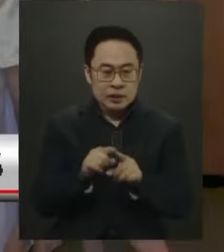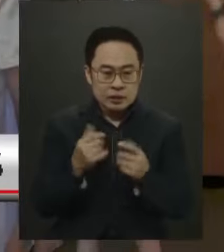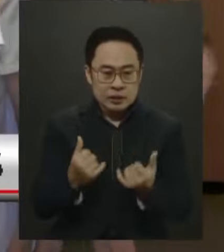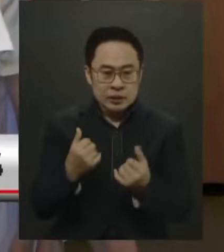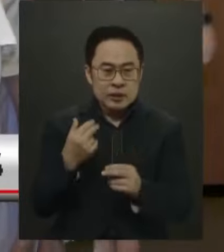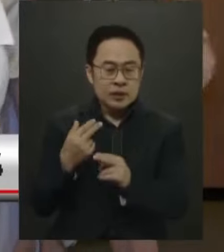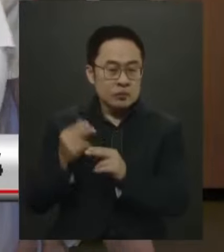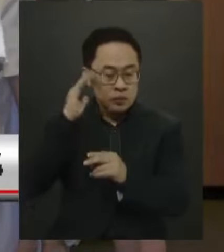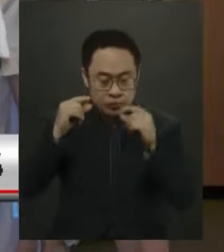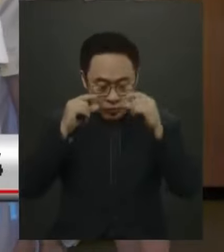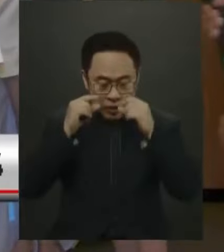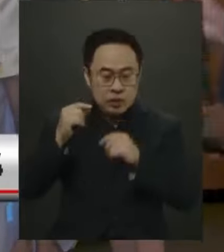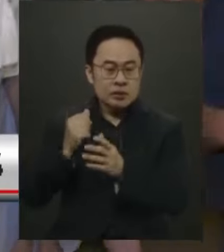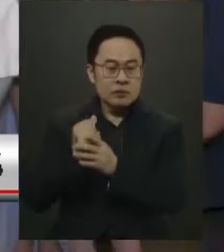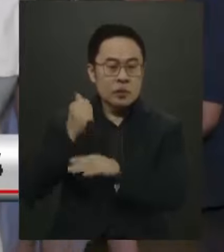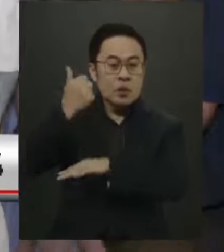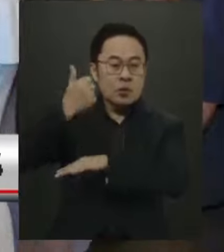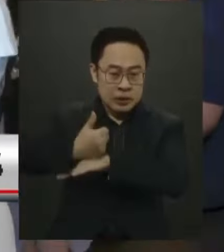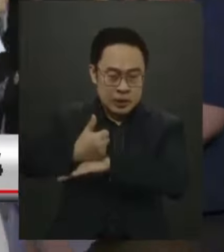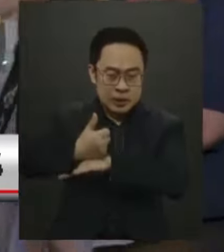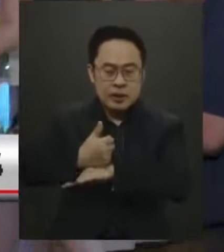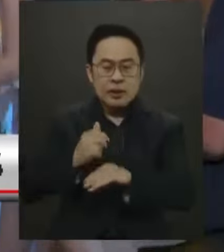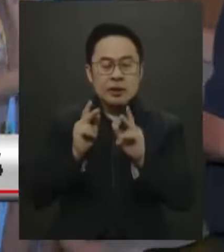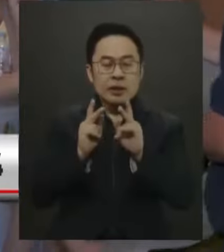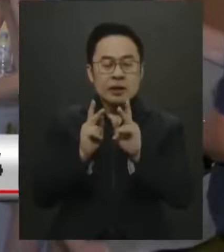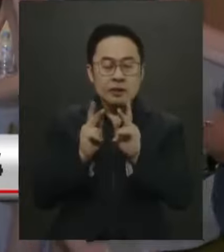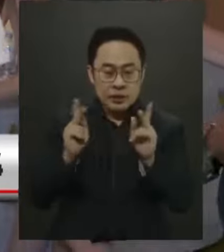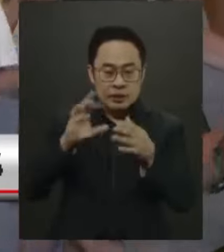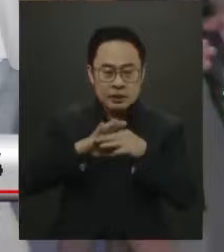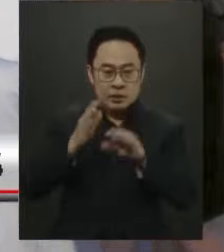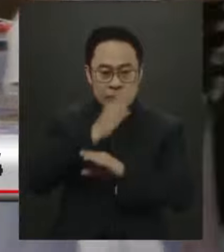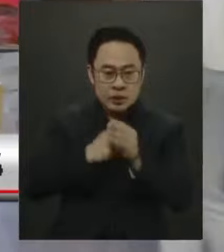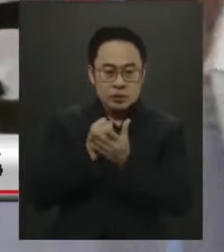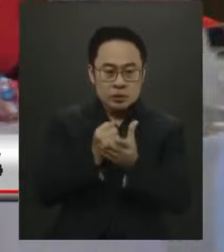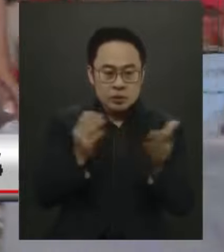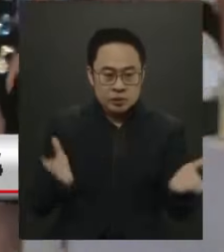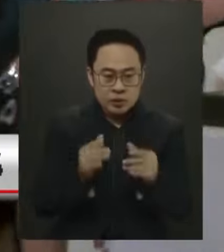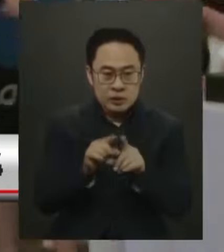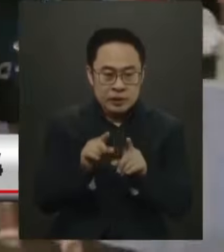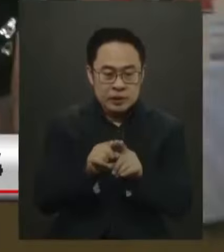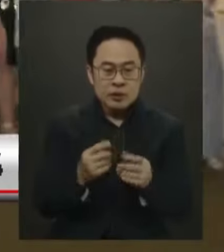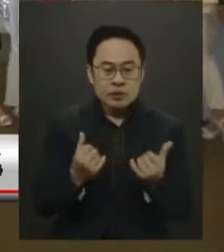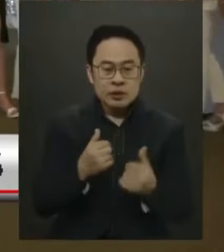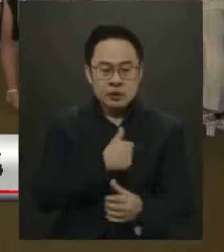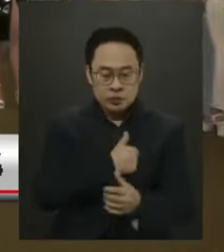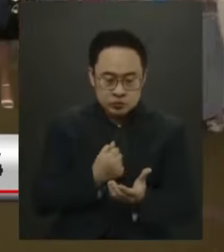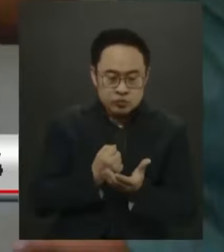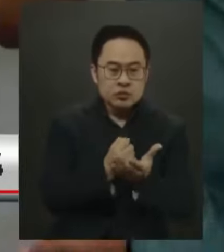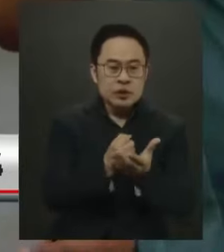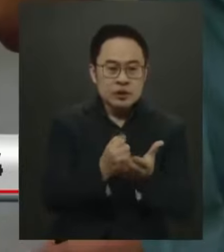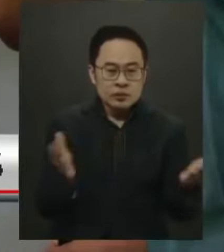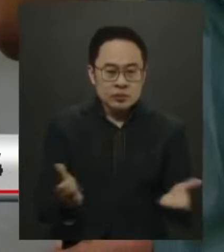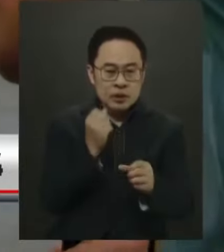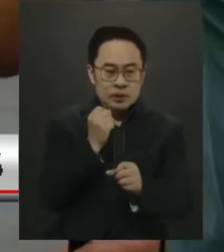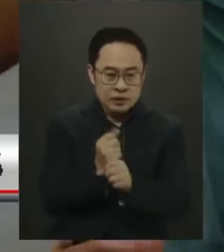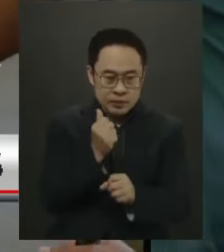พิรมภักดีประธานคนปัจจุบันที่เป็นกำลังใจคอยสนับสนุนอย่างใกล้ชิดทำให้สายสุนีทำสำเร็จ